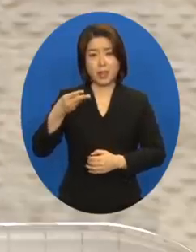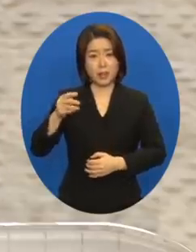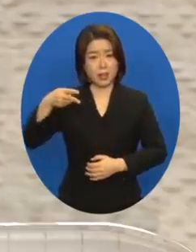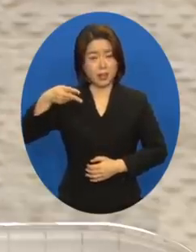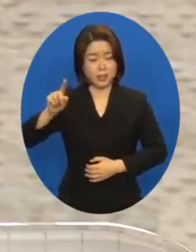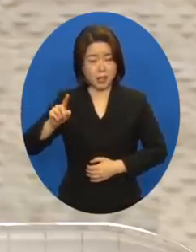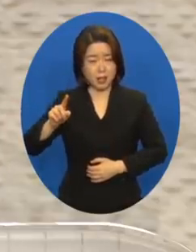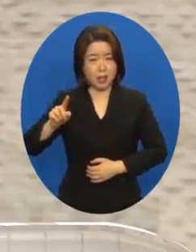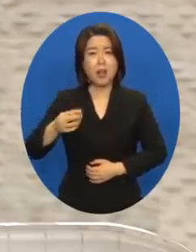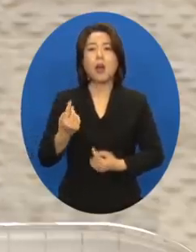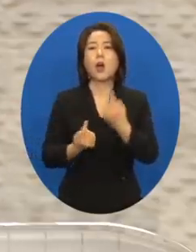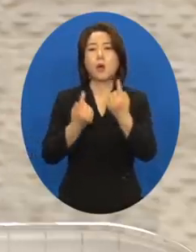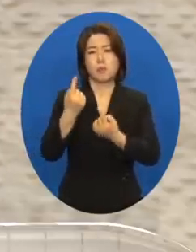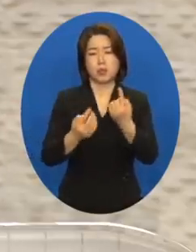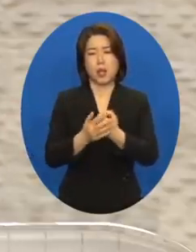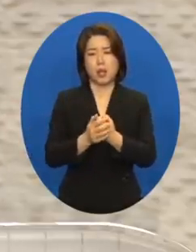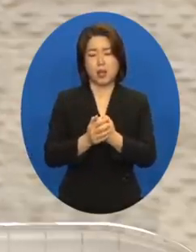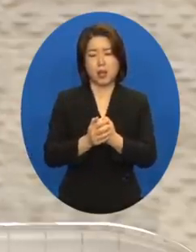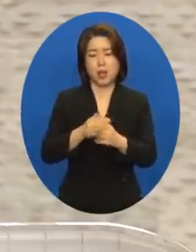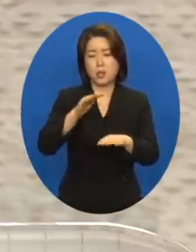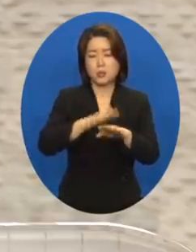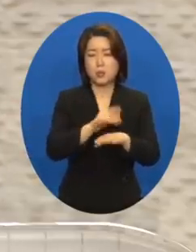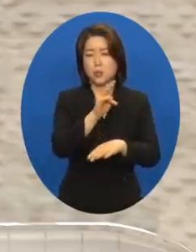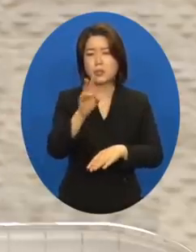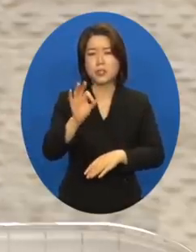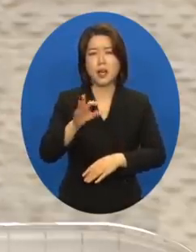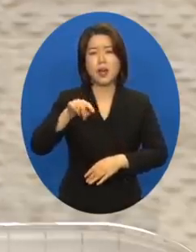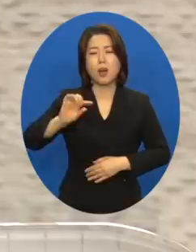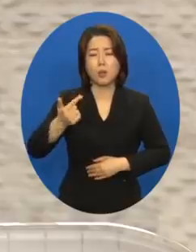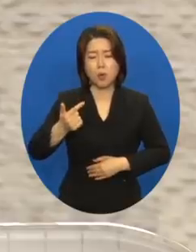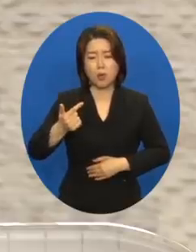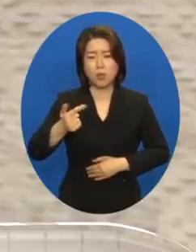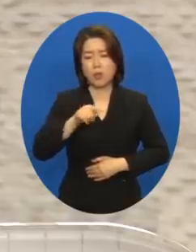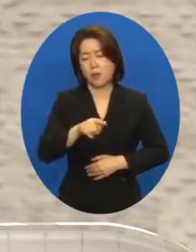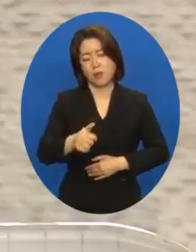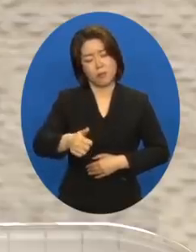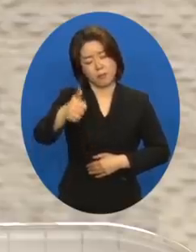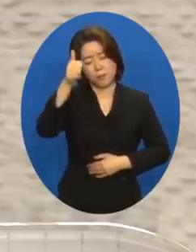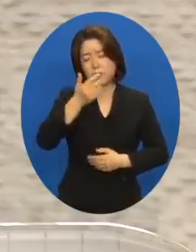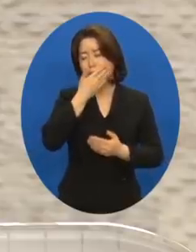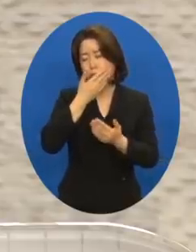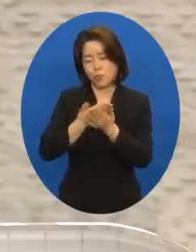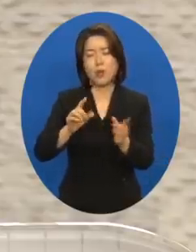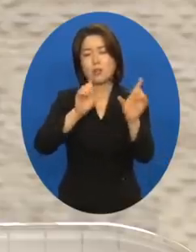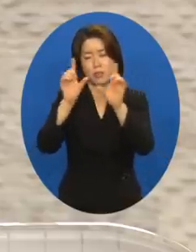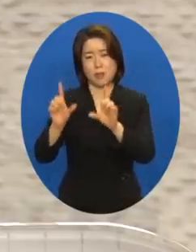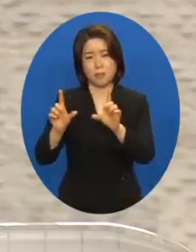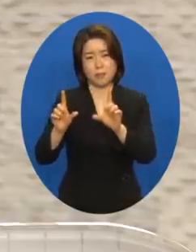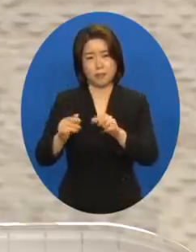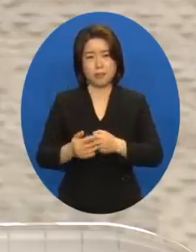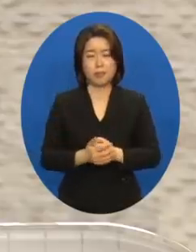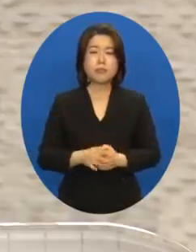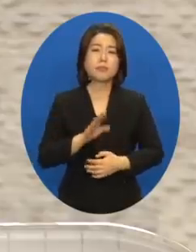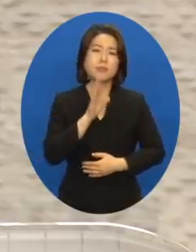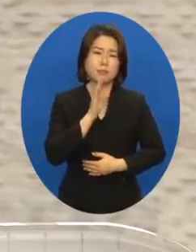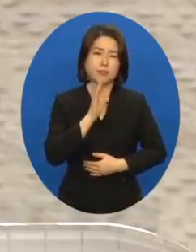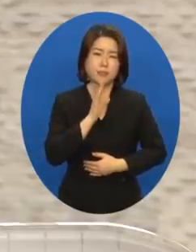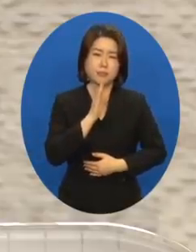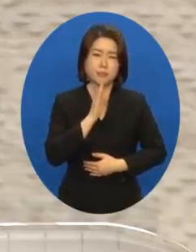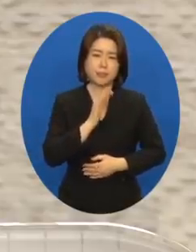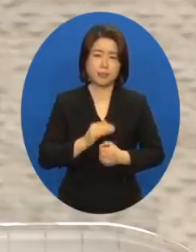보다 손양원 목사님은 비교할 수 없이 귀한 삶을 사셨다 맞아요